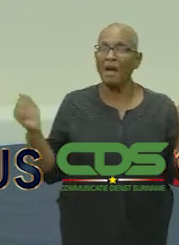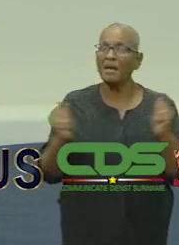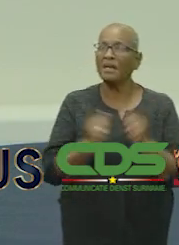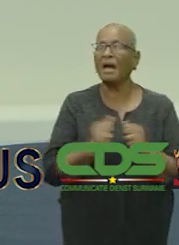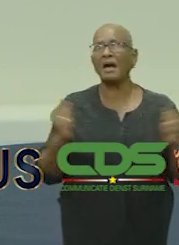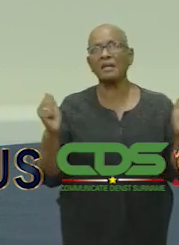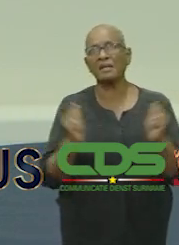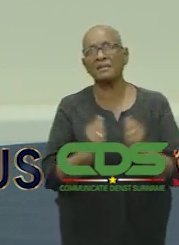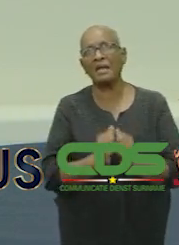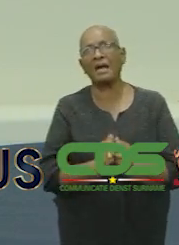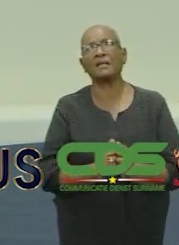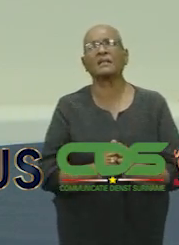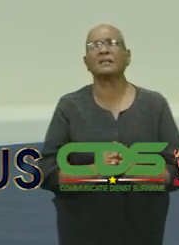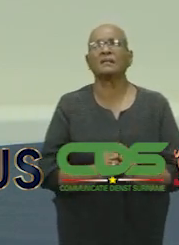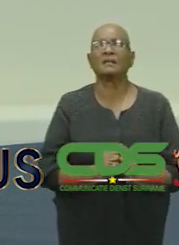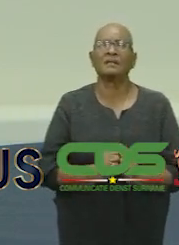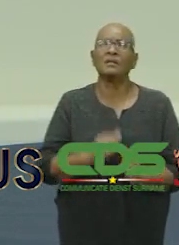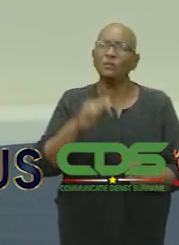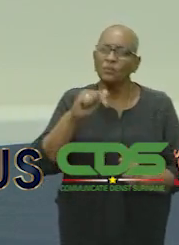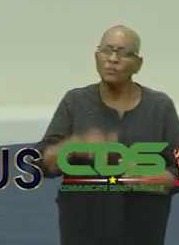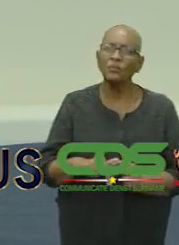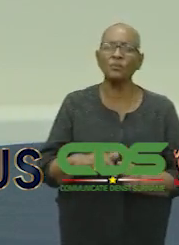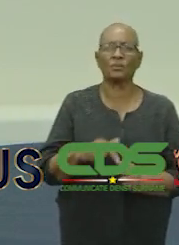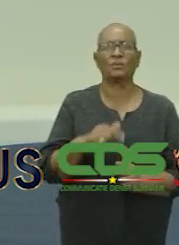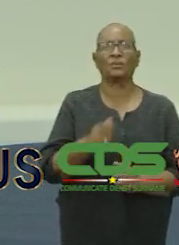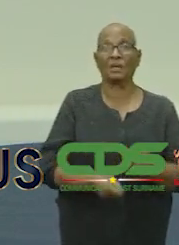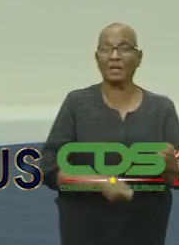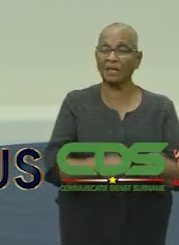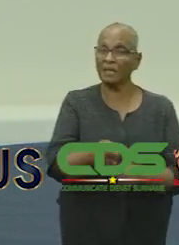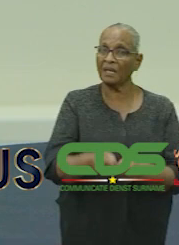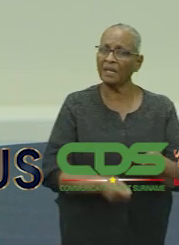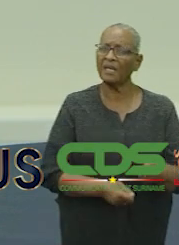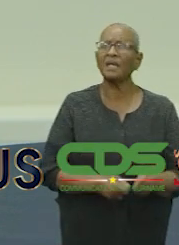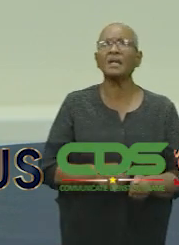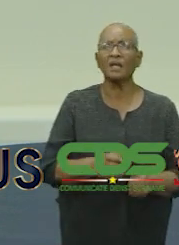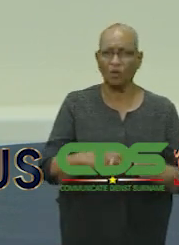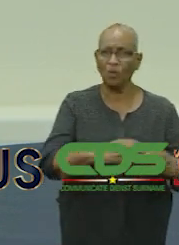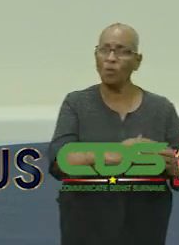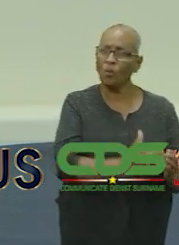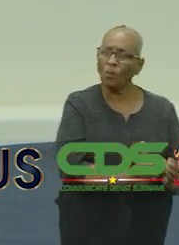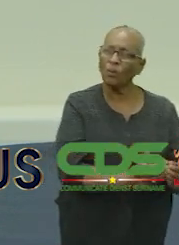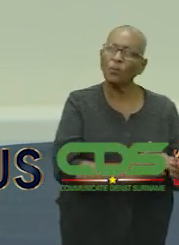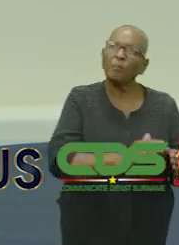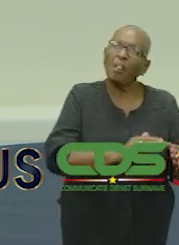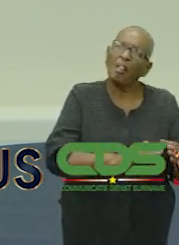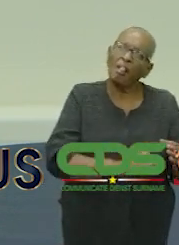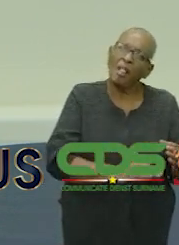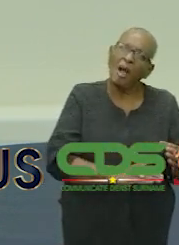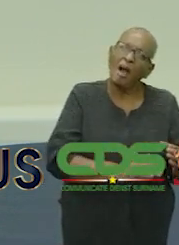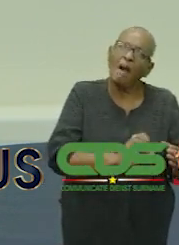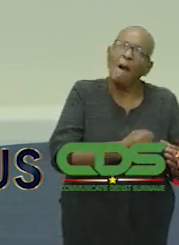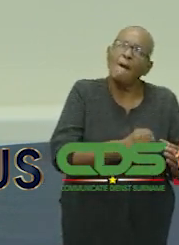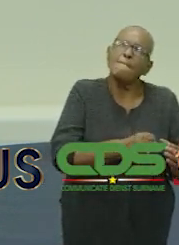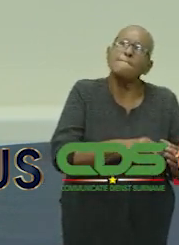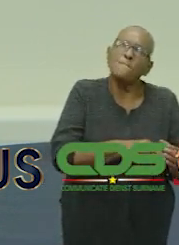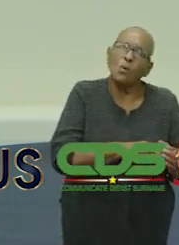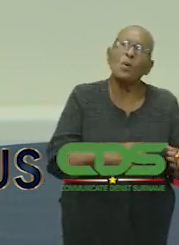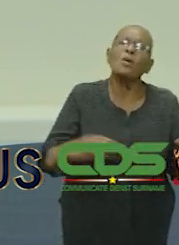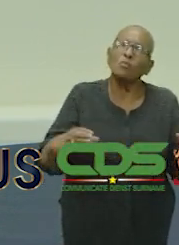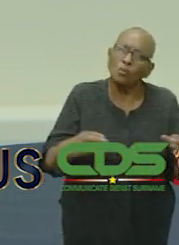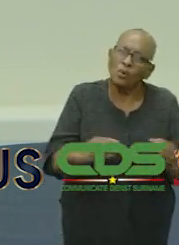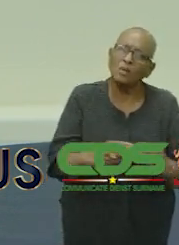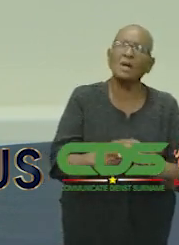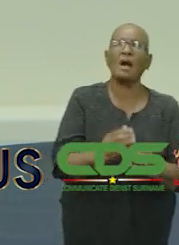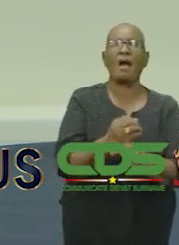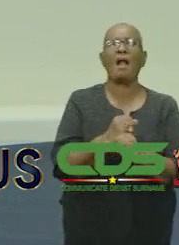En we hebben nu gemeend als deze regering om hun bij te staan in deze. door ten behoeve van hun een